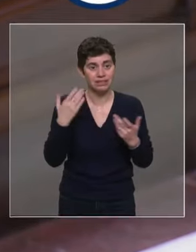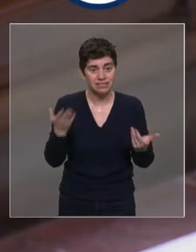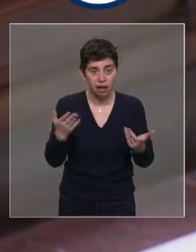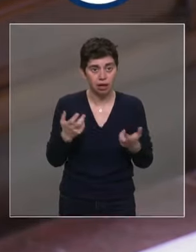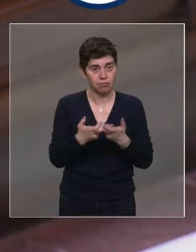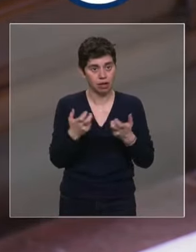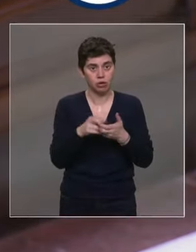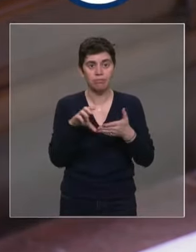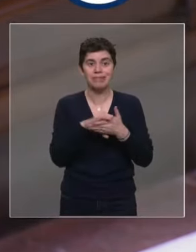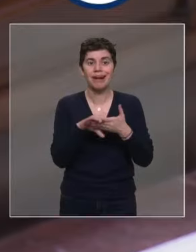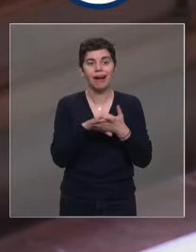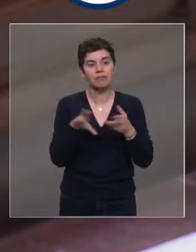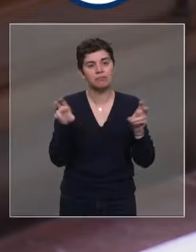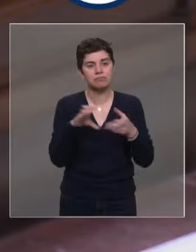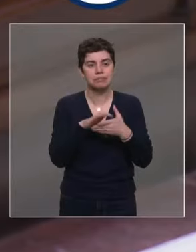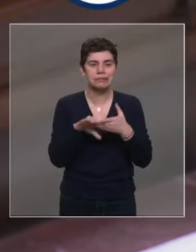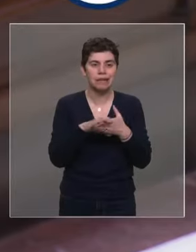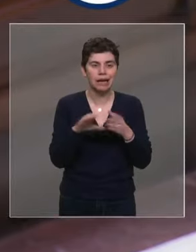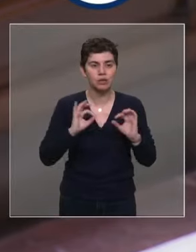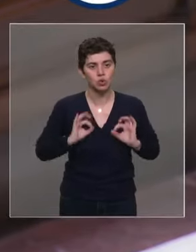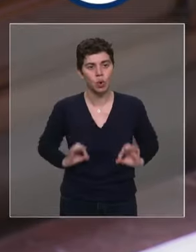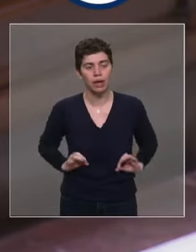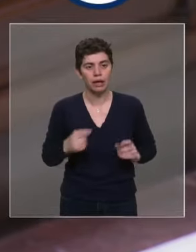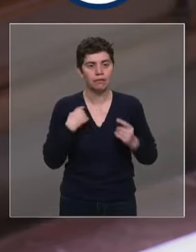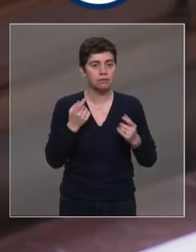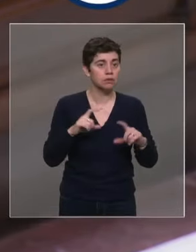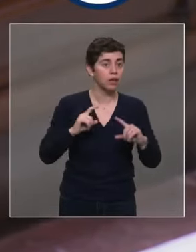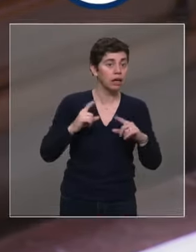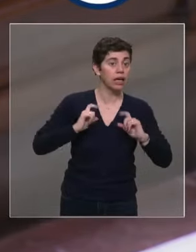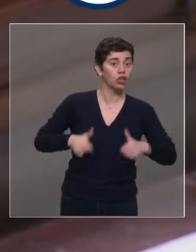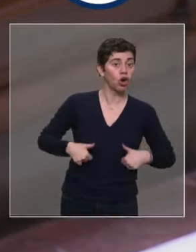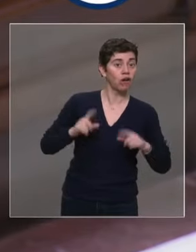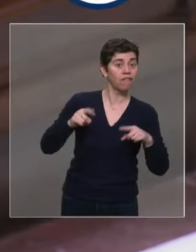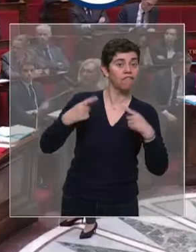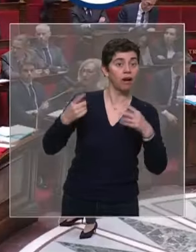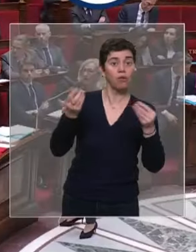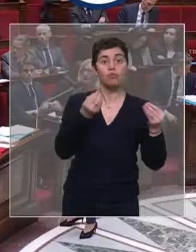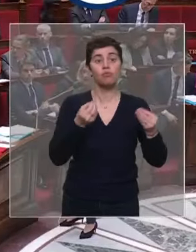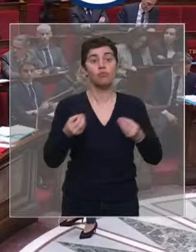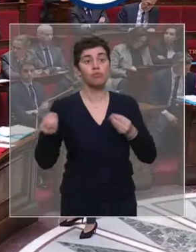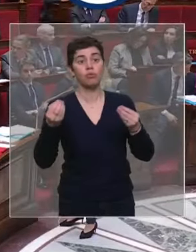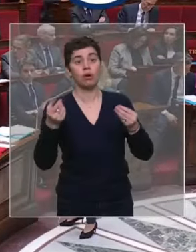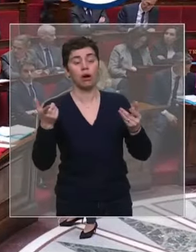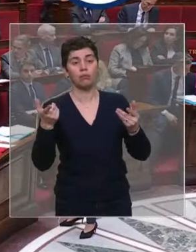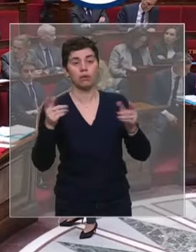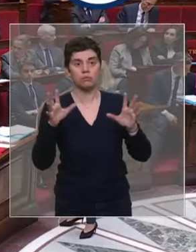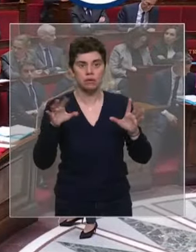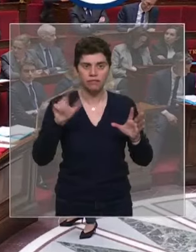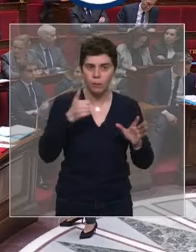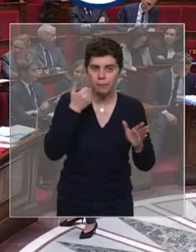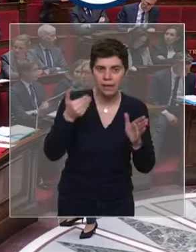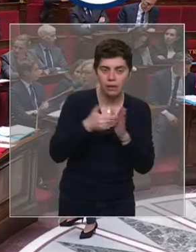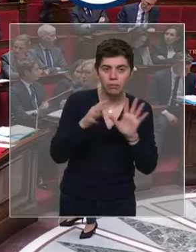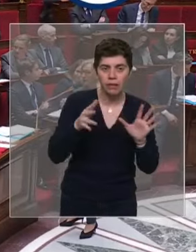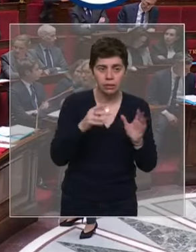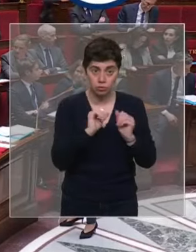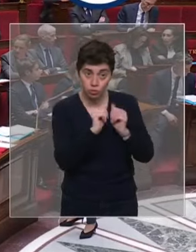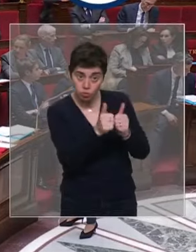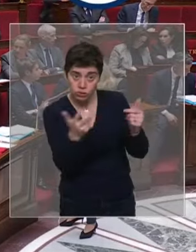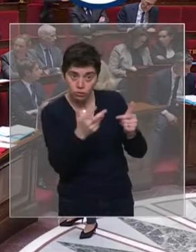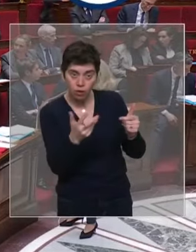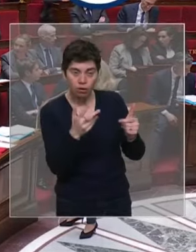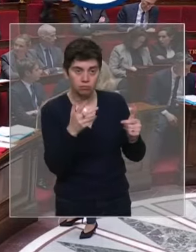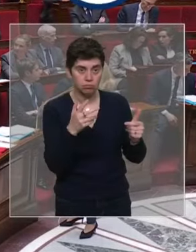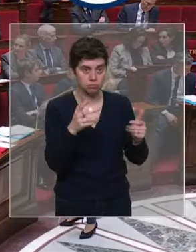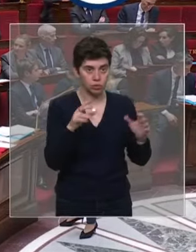scolaire. Lorsqu'on fait une carte scolaire, on tient compte de trois choses finalement. On tient compte de la démographie, comment faire autrement. On tient compte